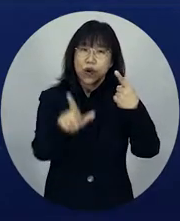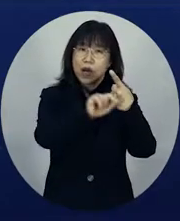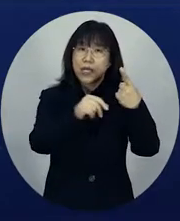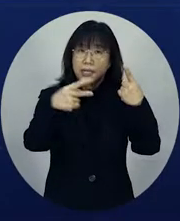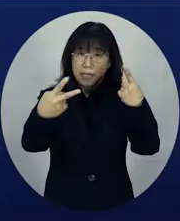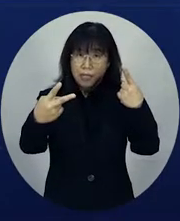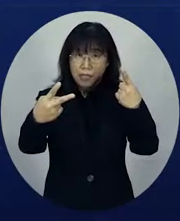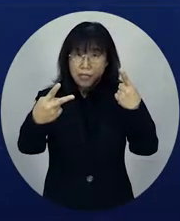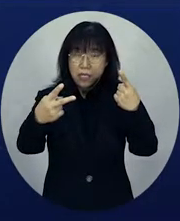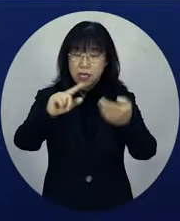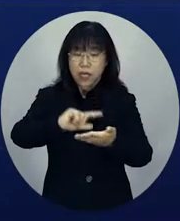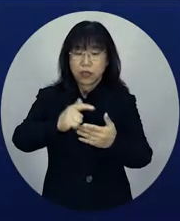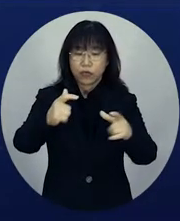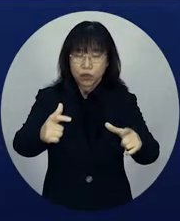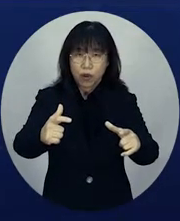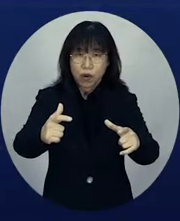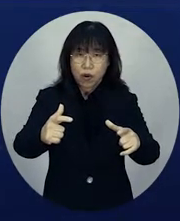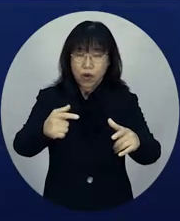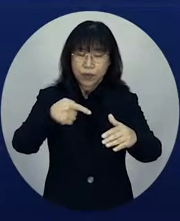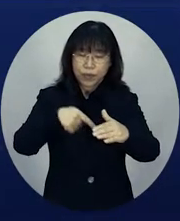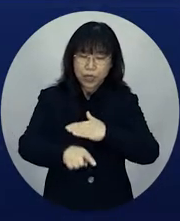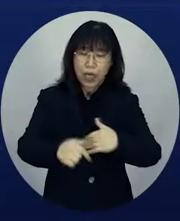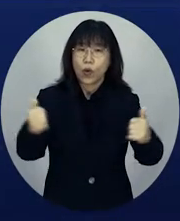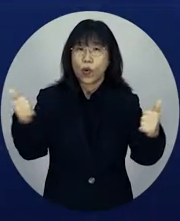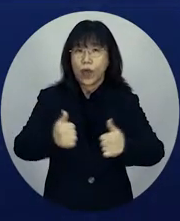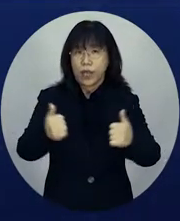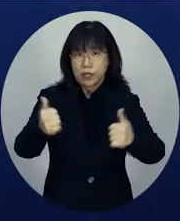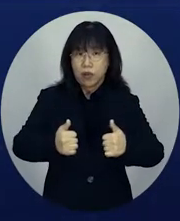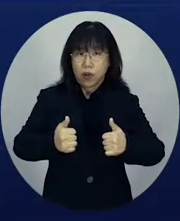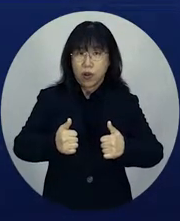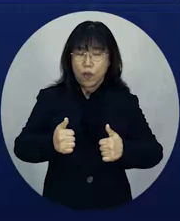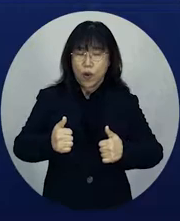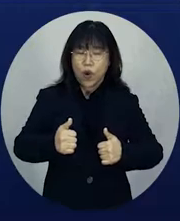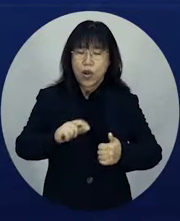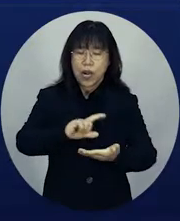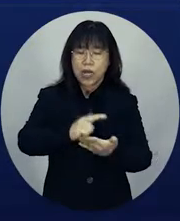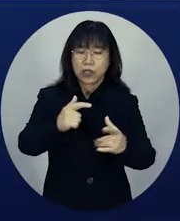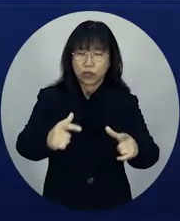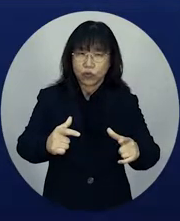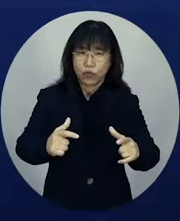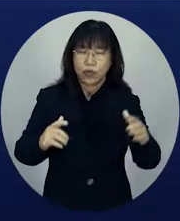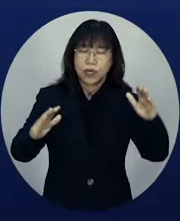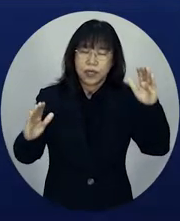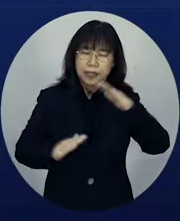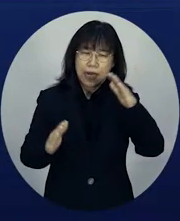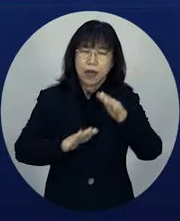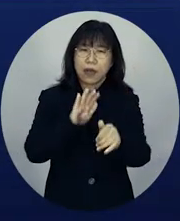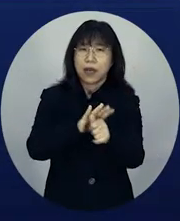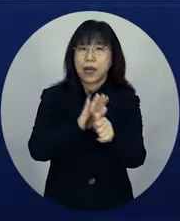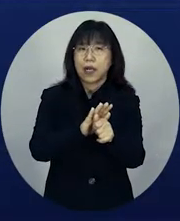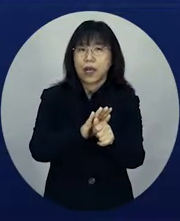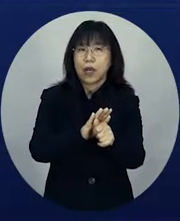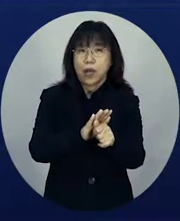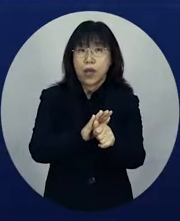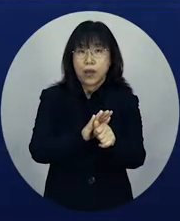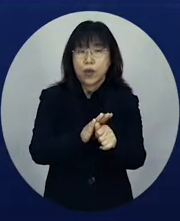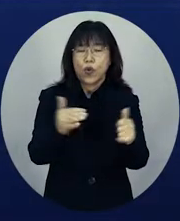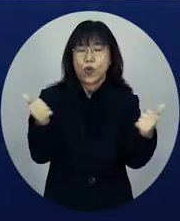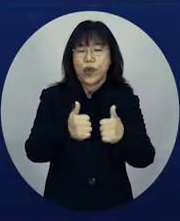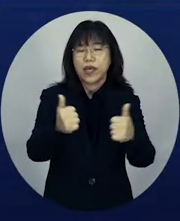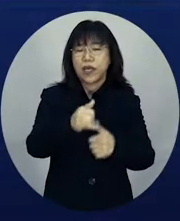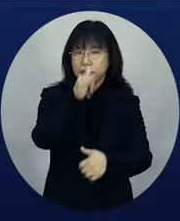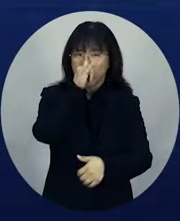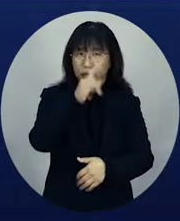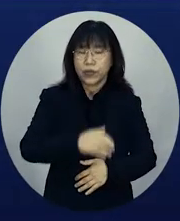지난 2일 강서구청 대회의실에서 2022년 제2회 재단법인 강서구 장학회 이사회 및 장학 운영위원회가